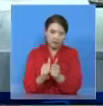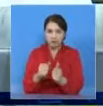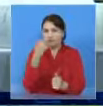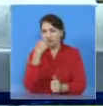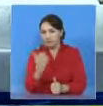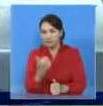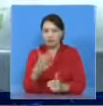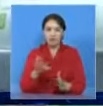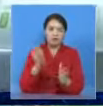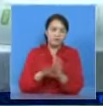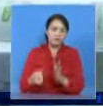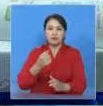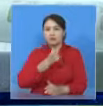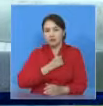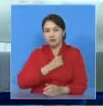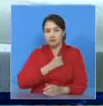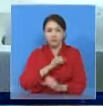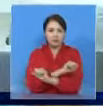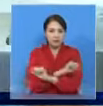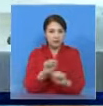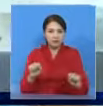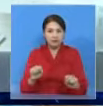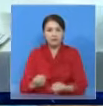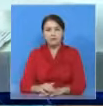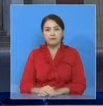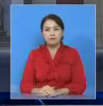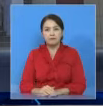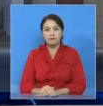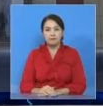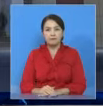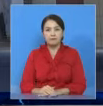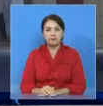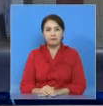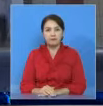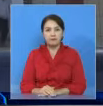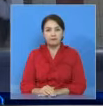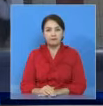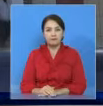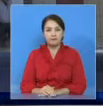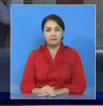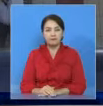разумеющимся. Но без этого, к сожалению, сейчас никак нельзя. Динара Абдуалиева, Жанадель Сагеев, телеканал Актобе.